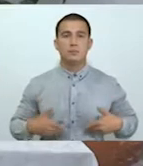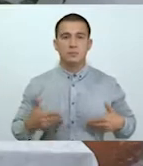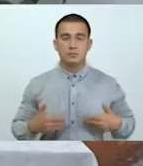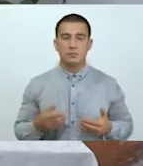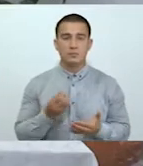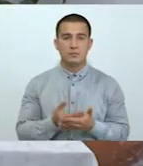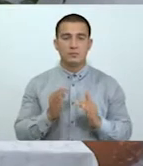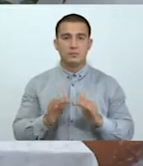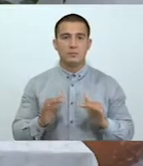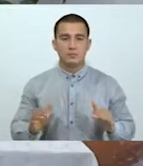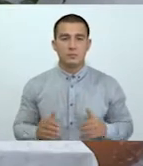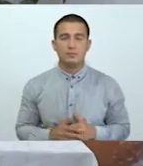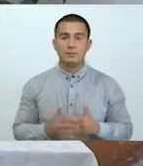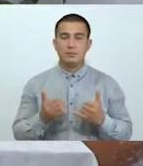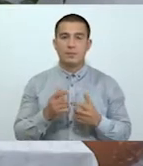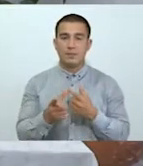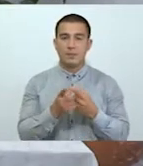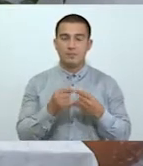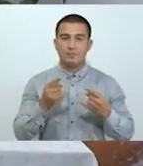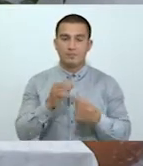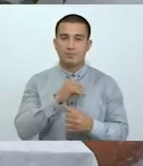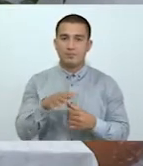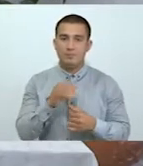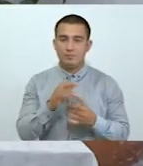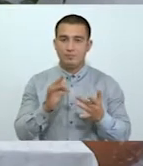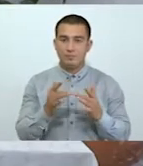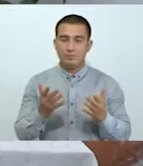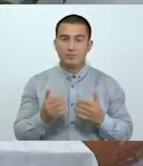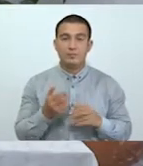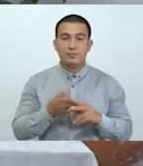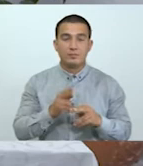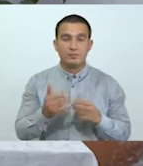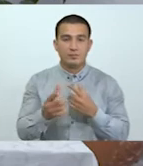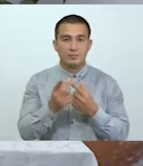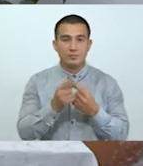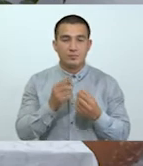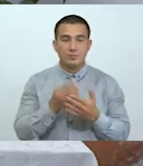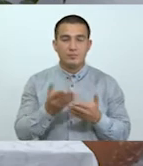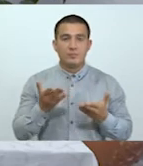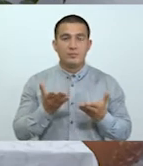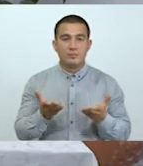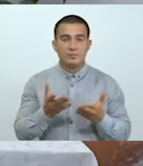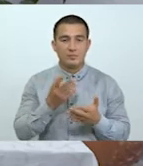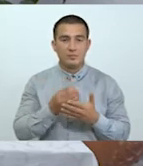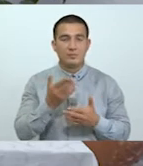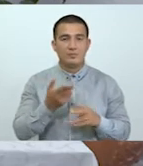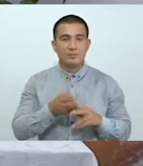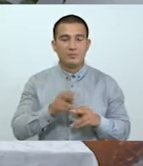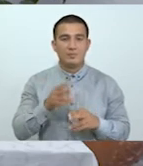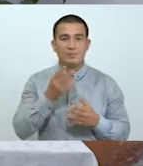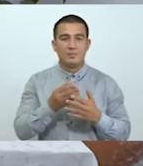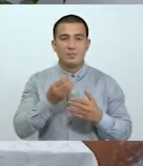Assalomu alaykum aziz o'quvchilar. Bugungi onlayn mashg'ulotimizda biz siz bilan tovada pizza tayyorlashni